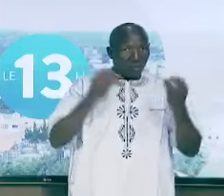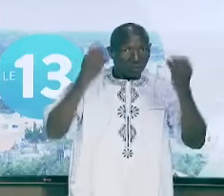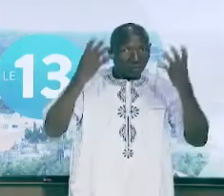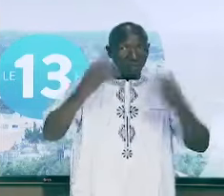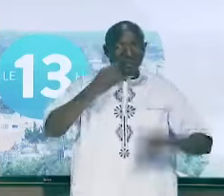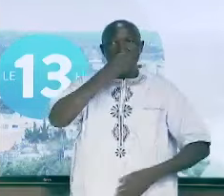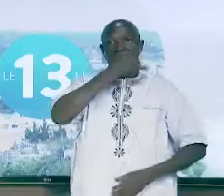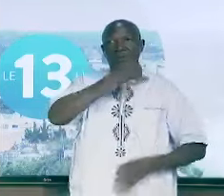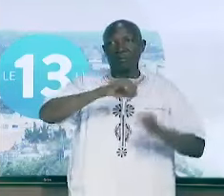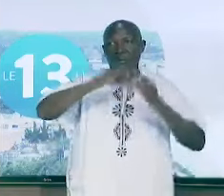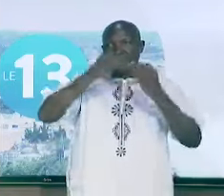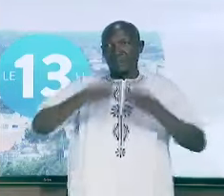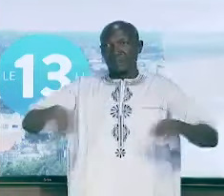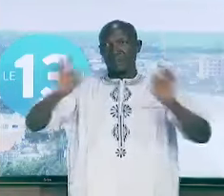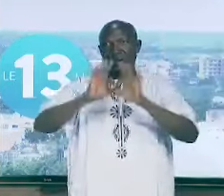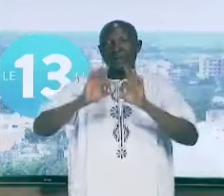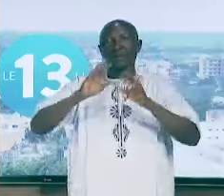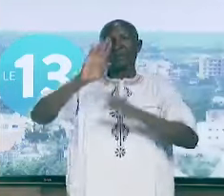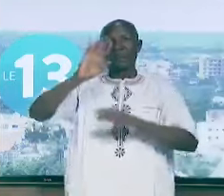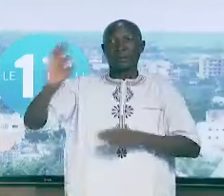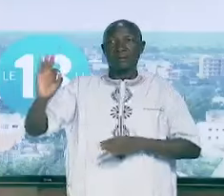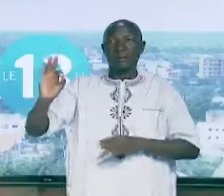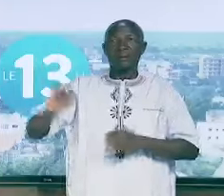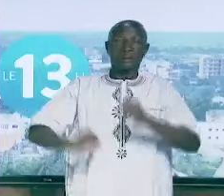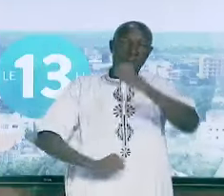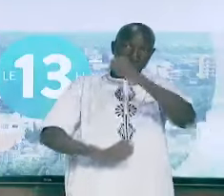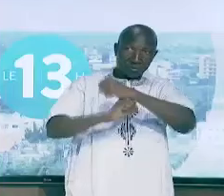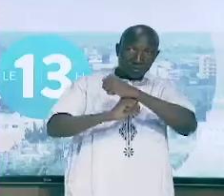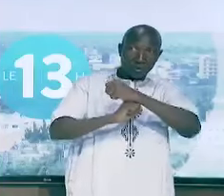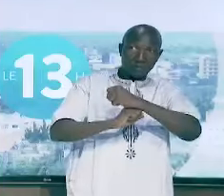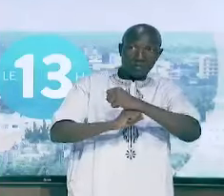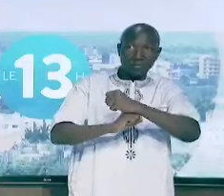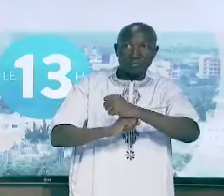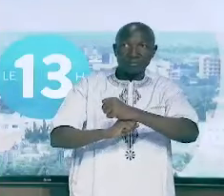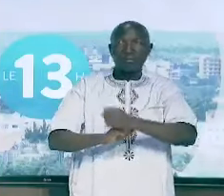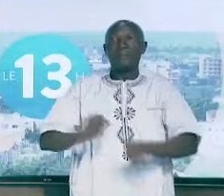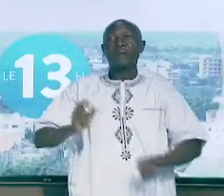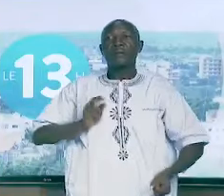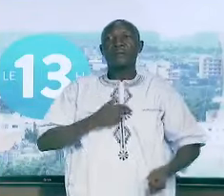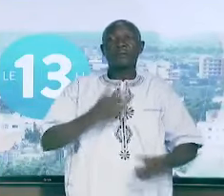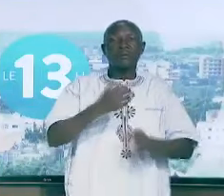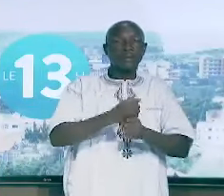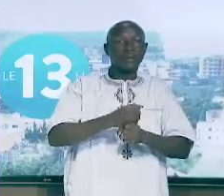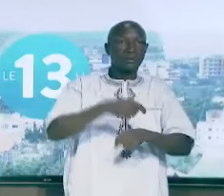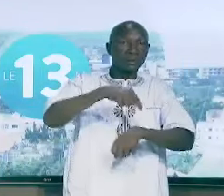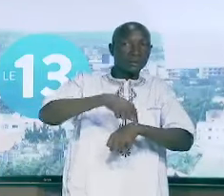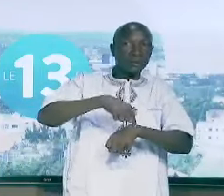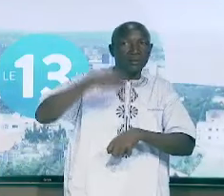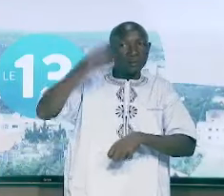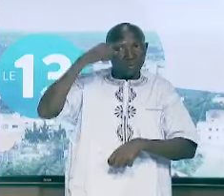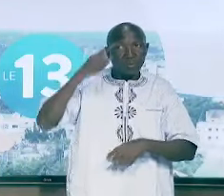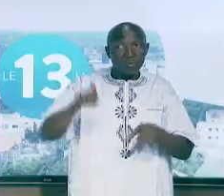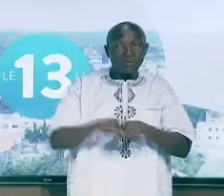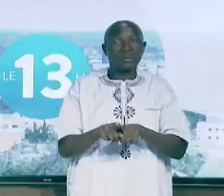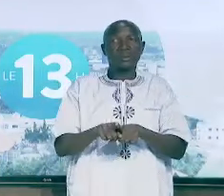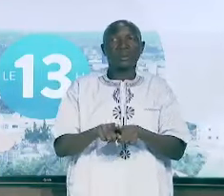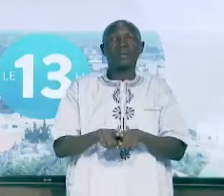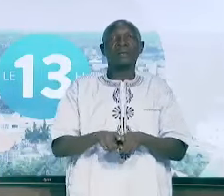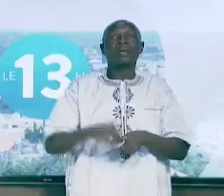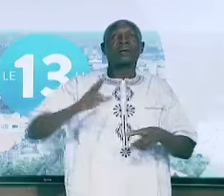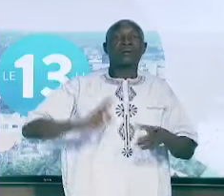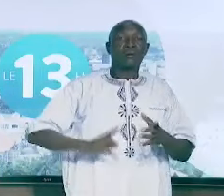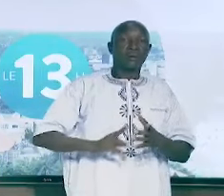et rassure le Burkina de son soutien. Alors nous avons saisi l'occasion pour aussi insister